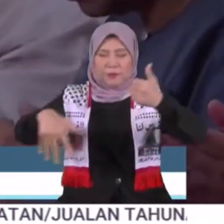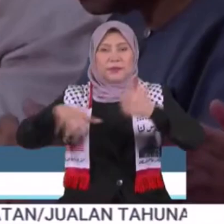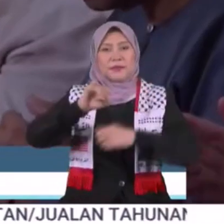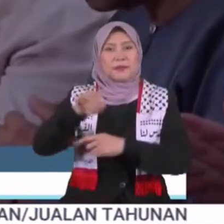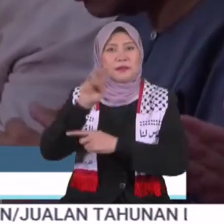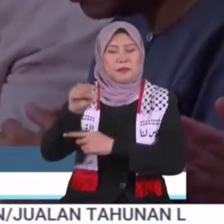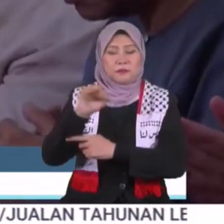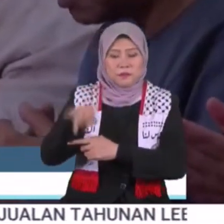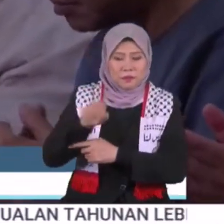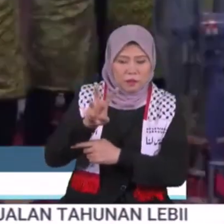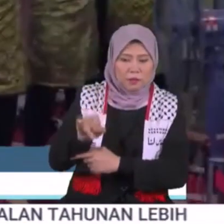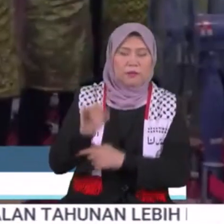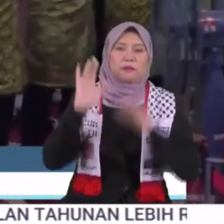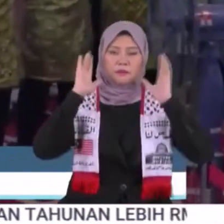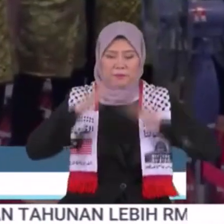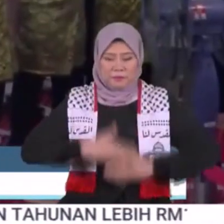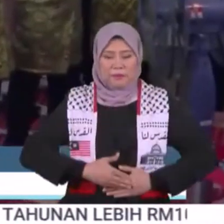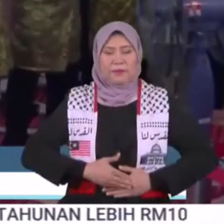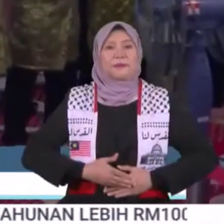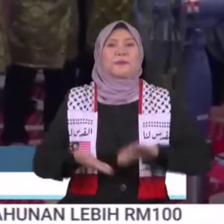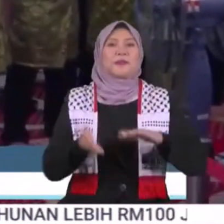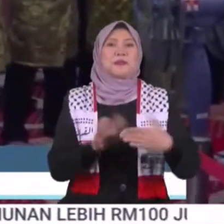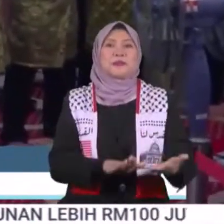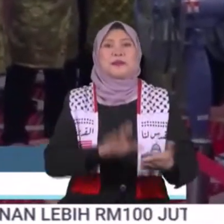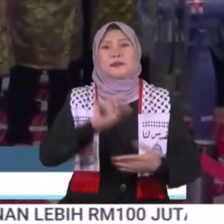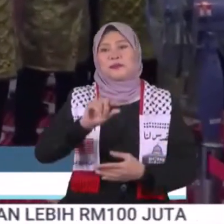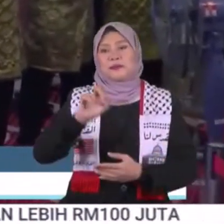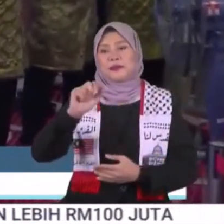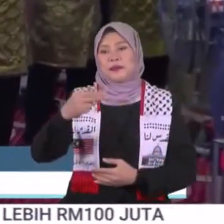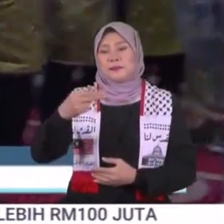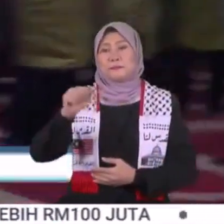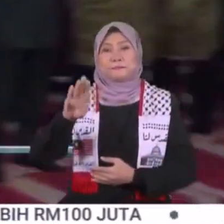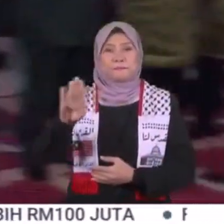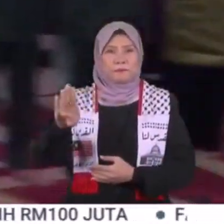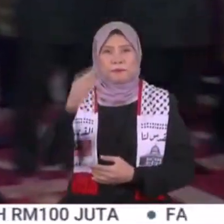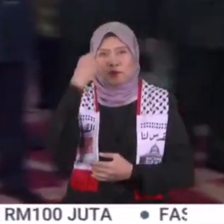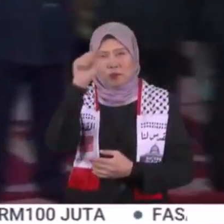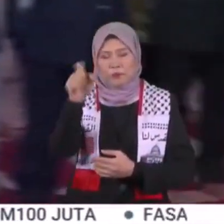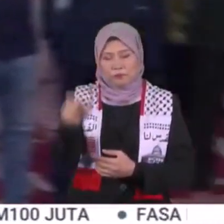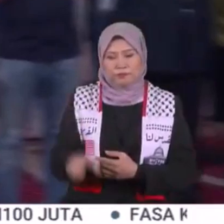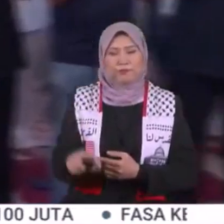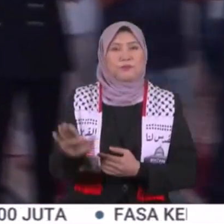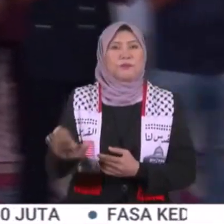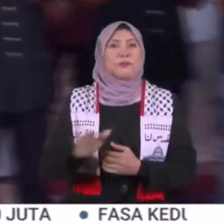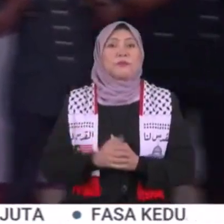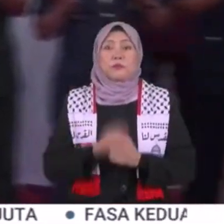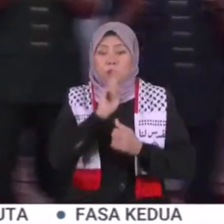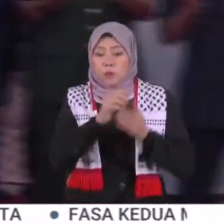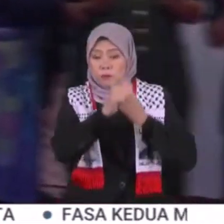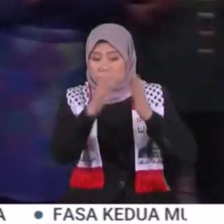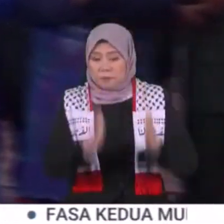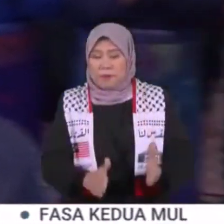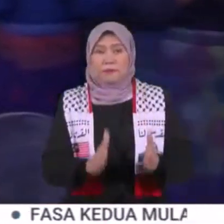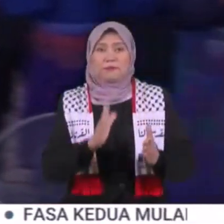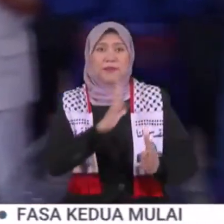Jawi mengadakan solat jenazah ghaib untuk Allahyarham Haniyeh. Pemimpin Palestin itu terbunuh dalam